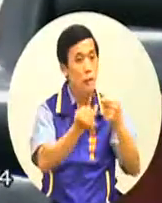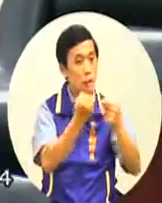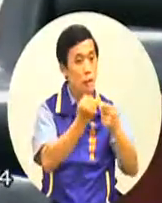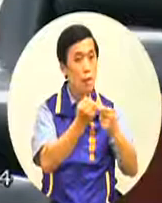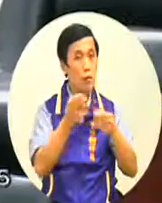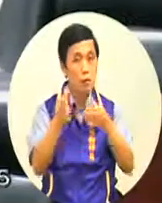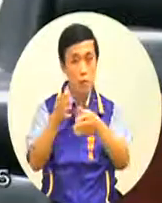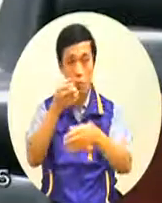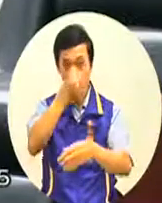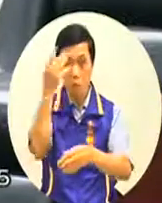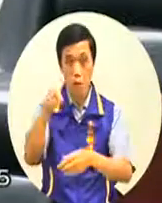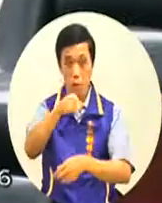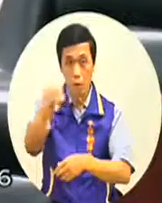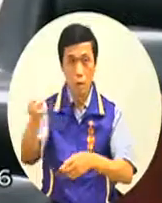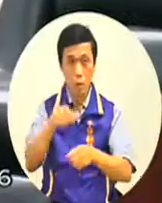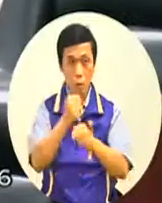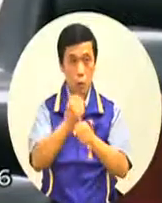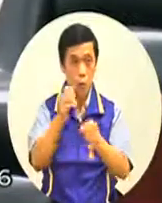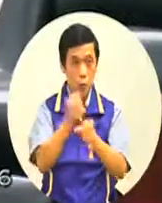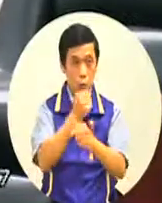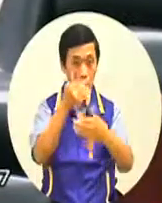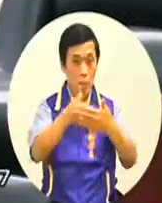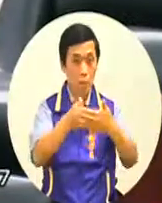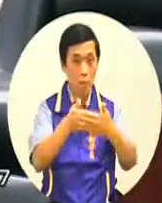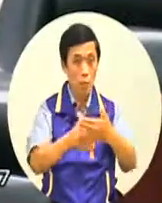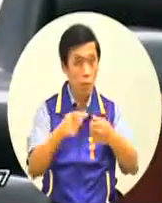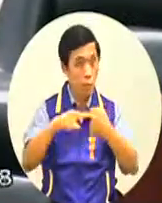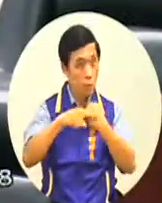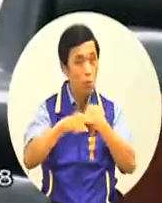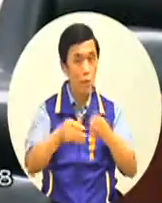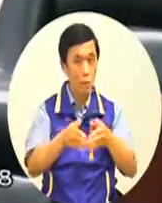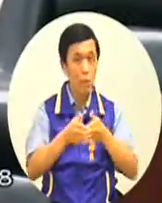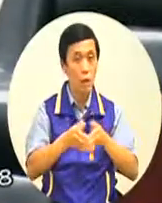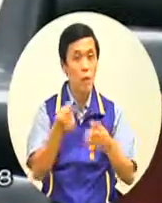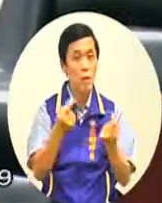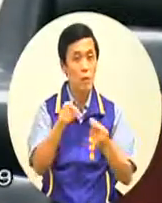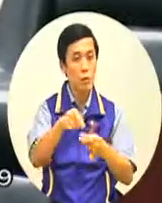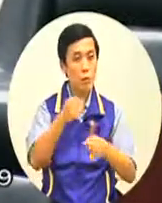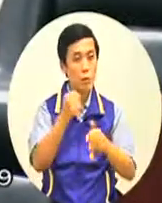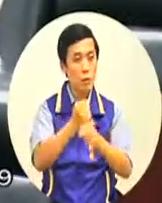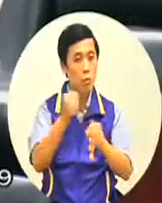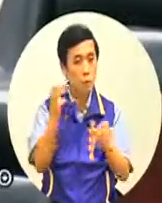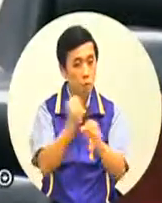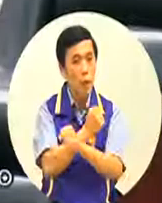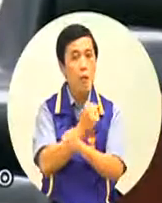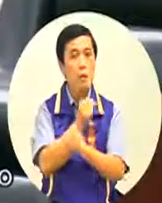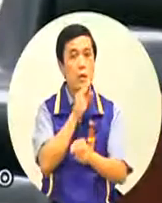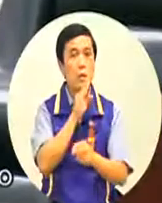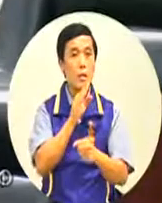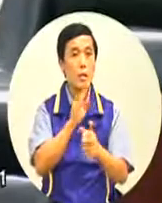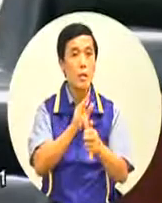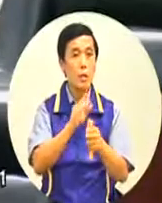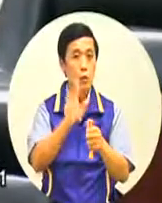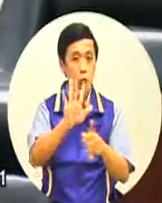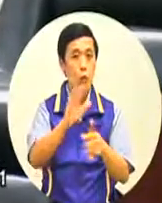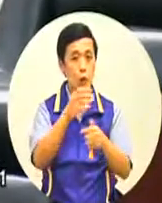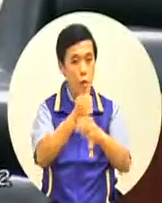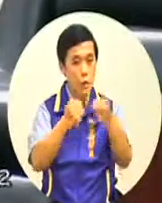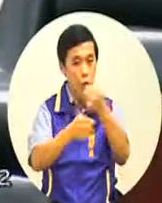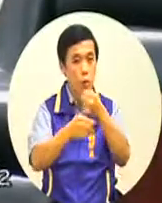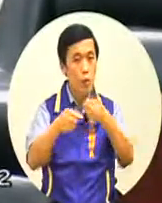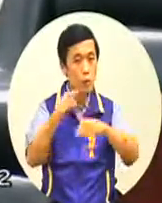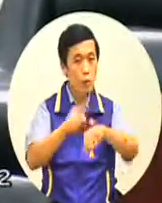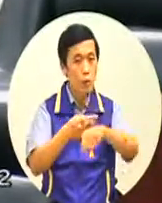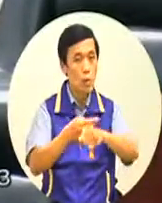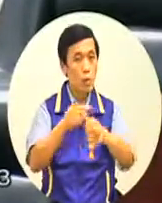的比例能够做一点降低。我们当然知道这摩擦性的失业有一些是结构性的问题，可是怎么样把那个失业的时间